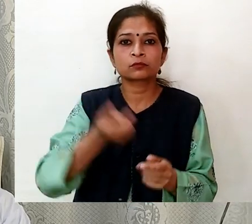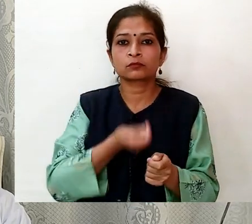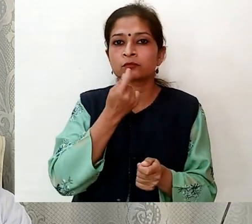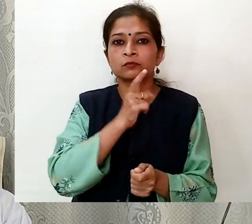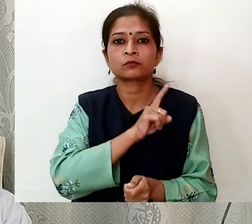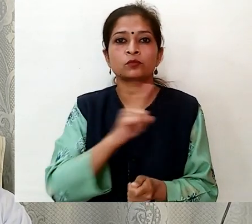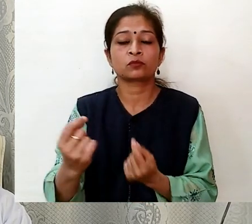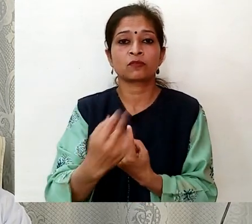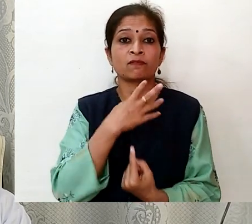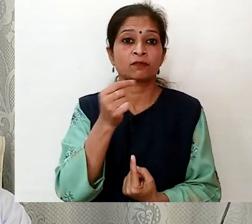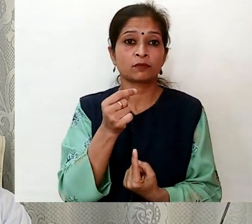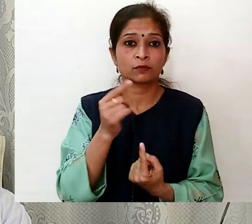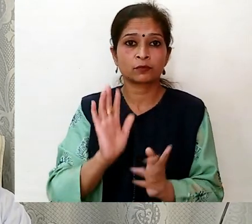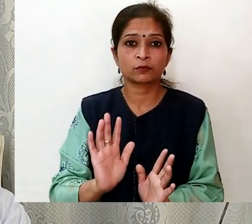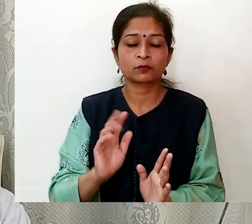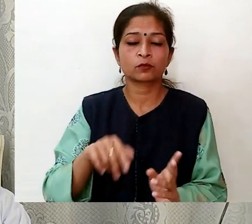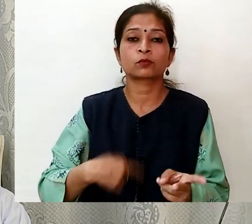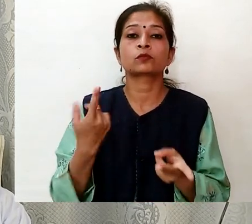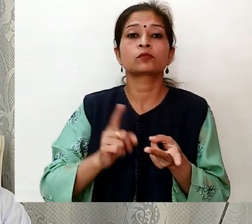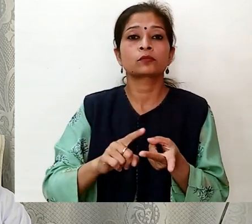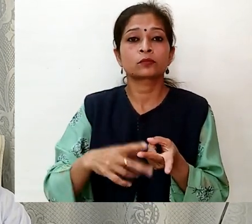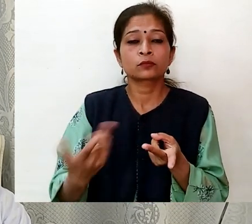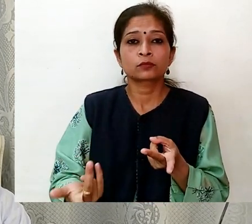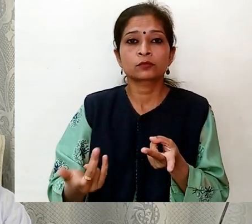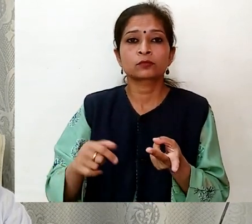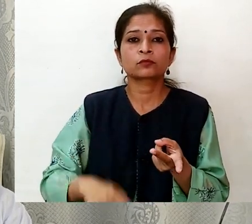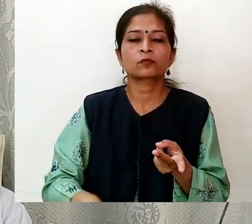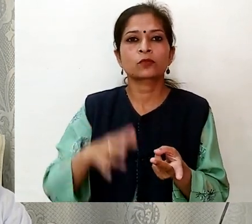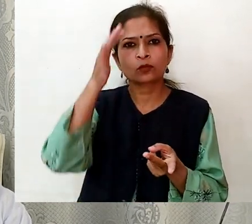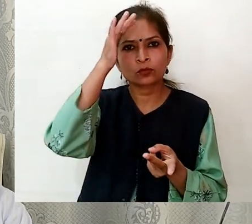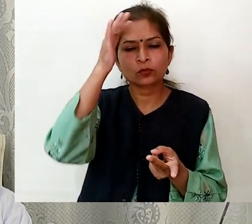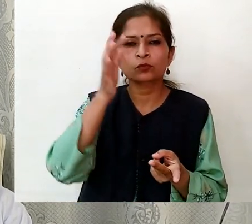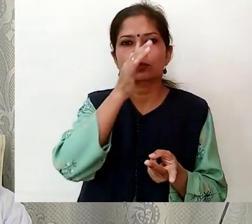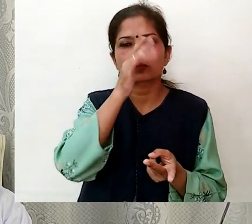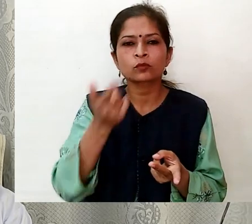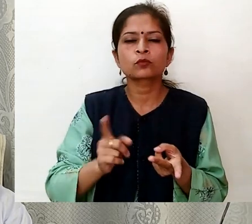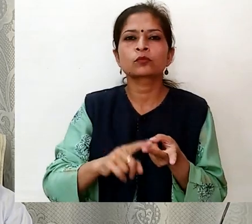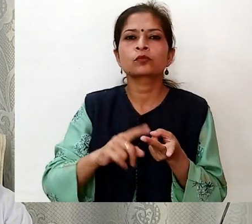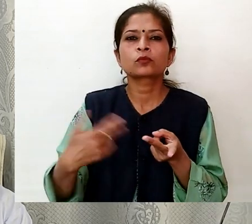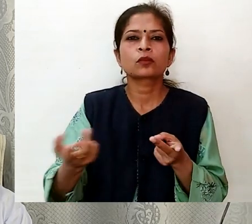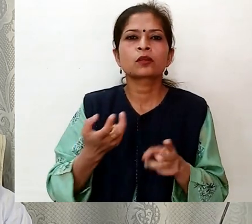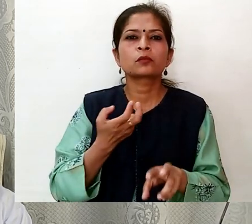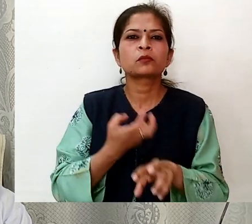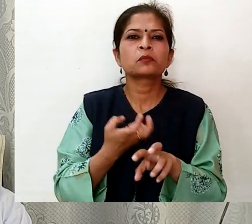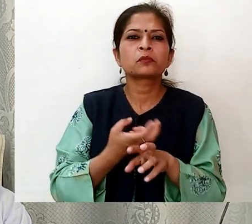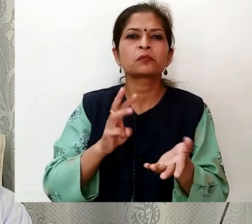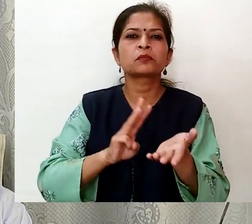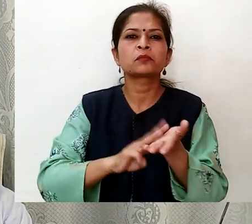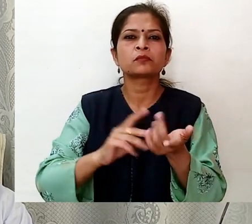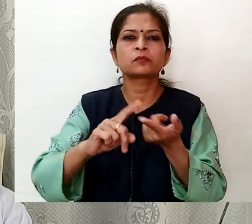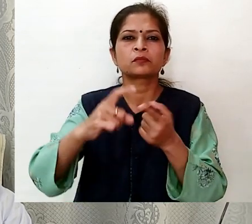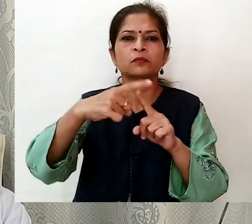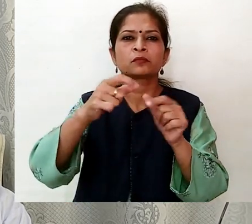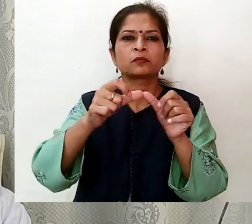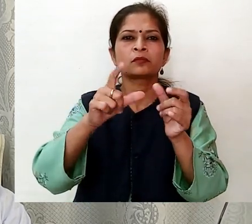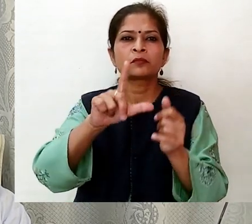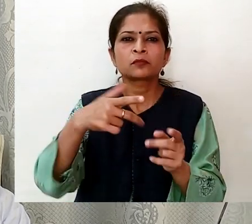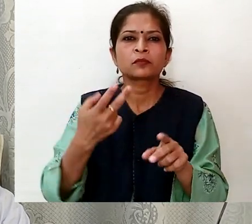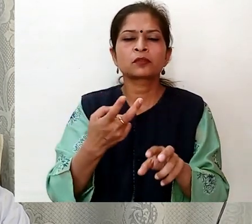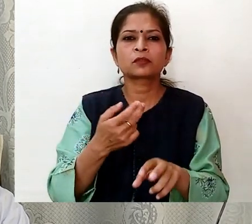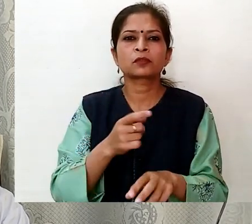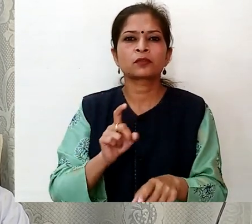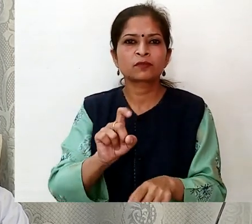नुकसान हो सकता है। पहली बात तो ये। दूसरा फेक न्यूज जो मैं देख रहा था कि मेटल सर्फेसिस पे ये वायरस कई दिनों